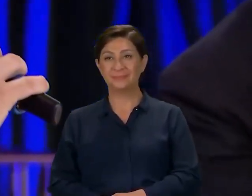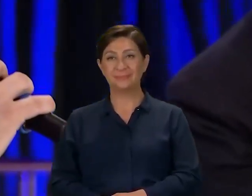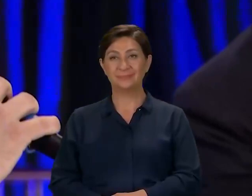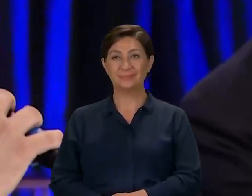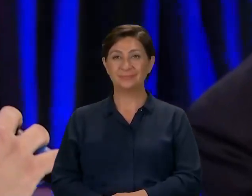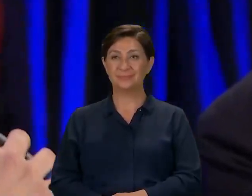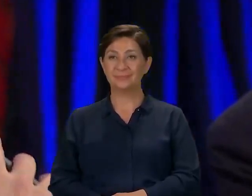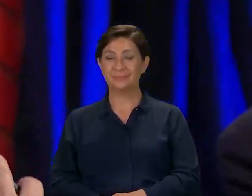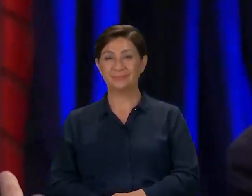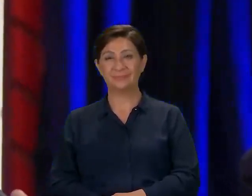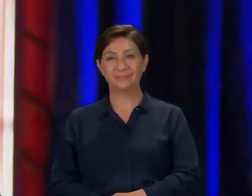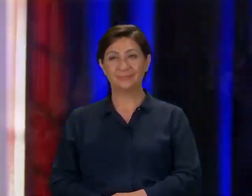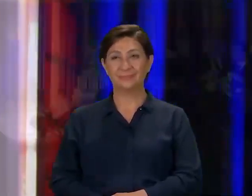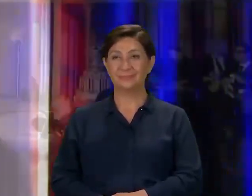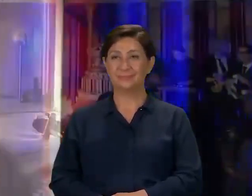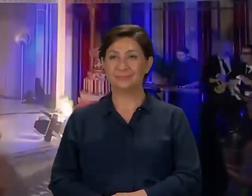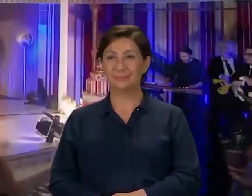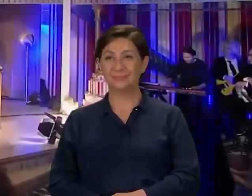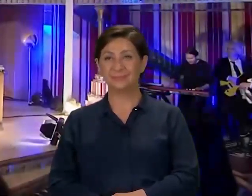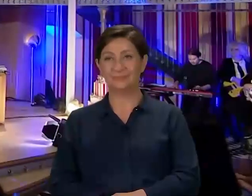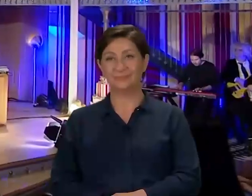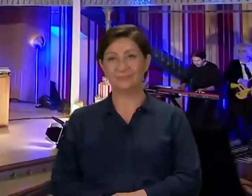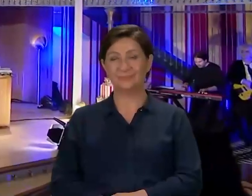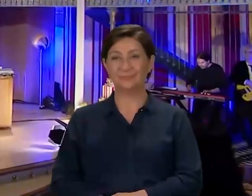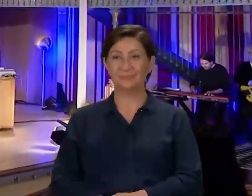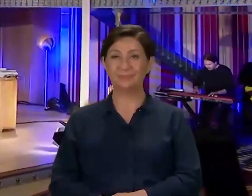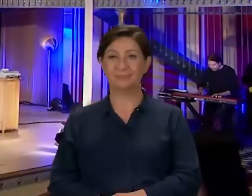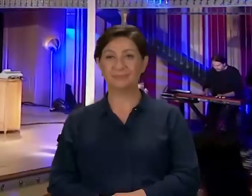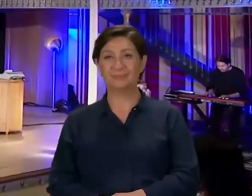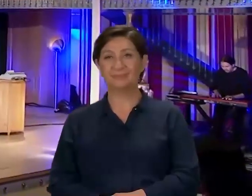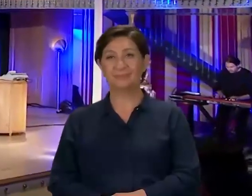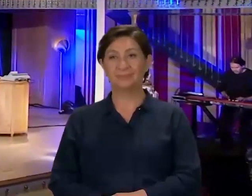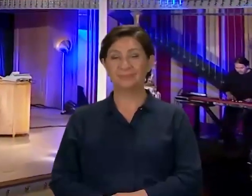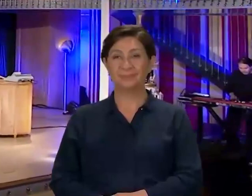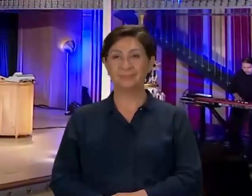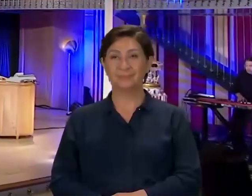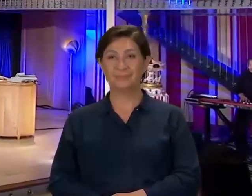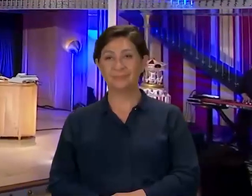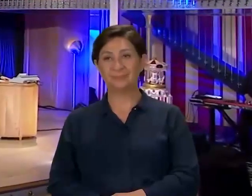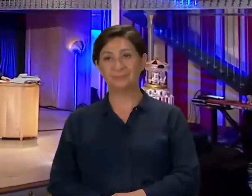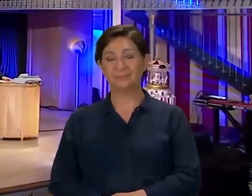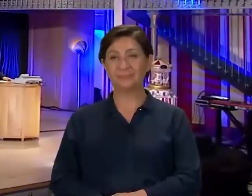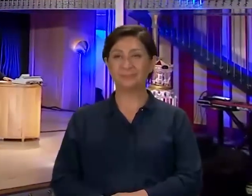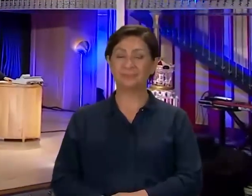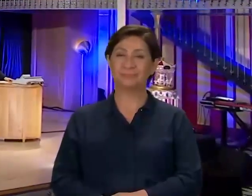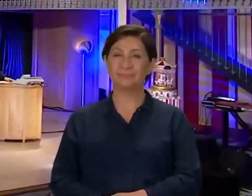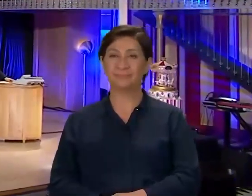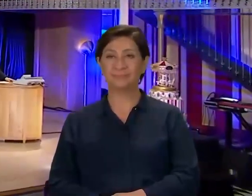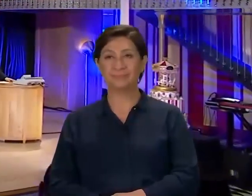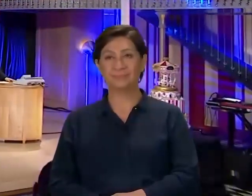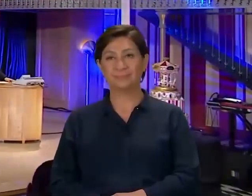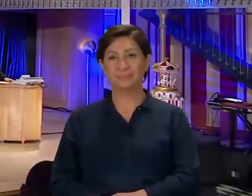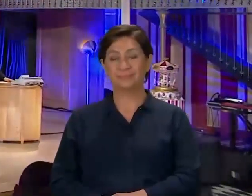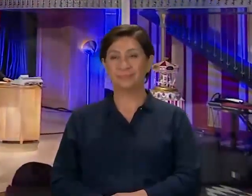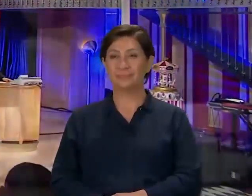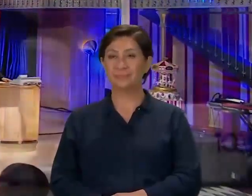faire, laisse-moi rien qu'une fois glisser mes doigts dans les cheveux